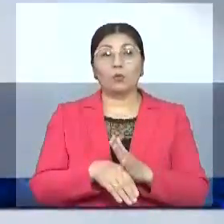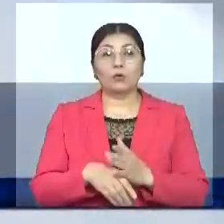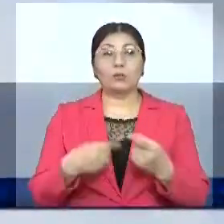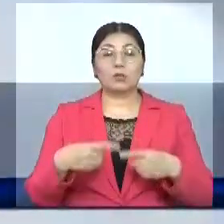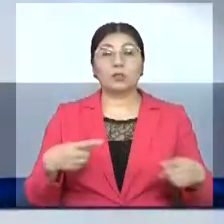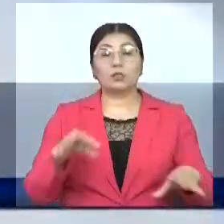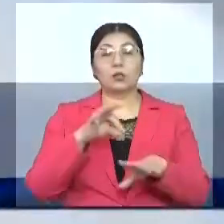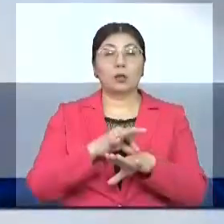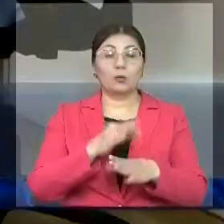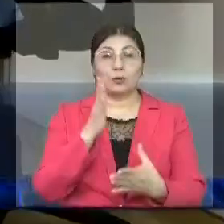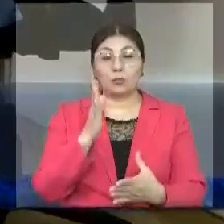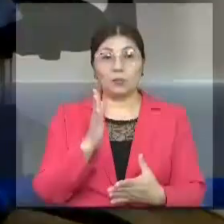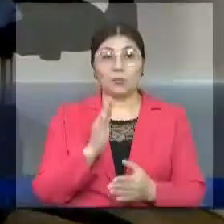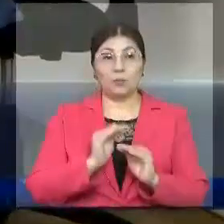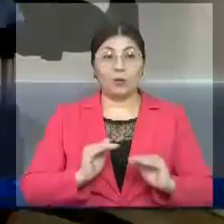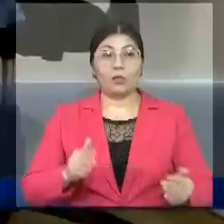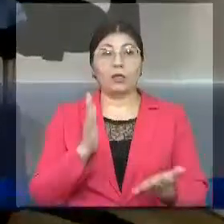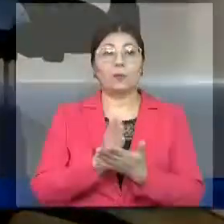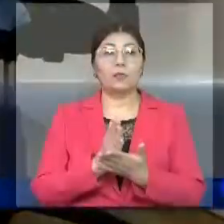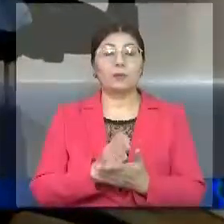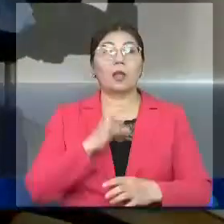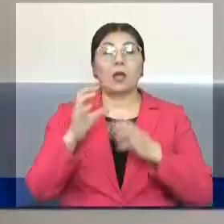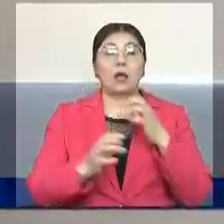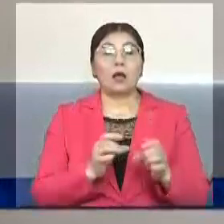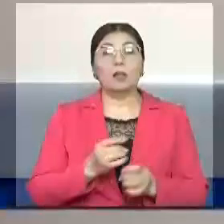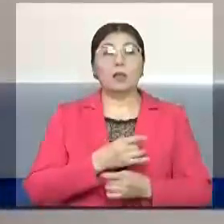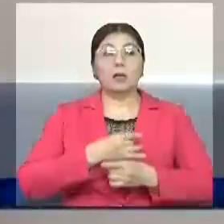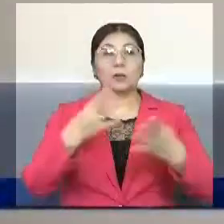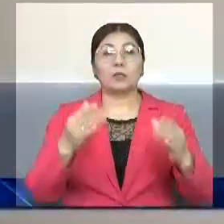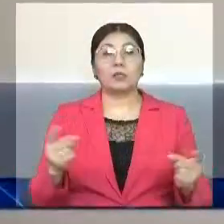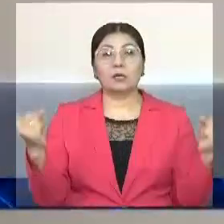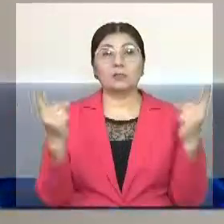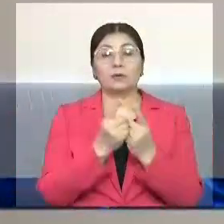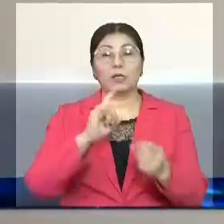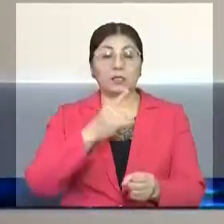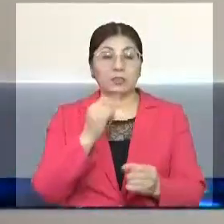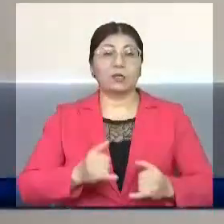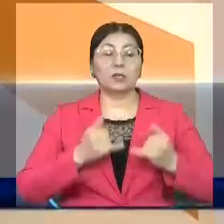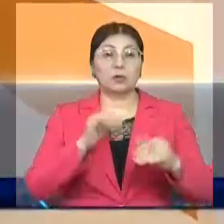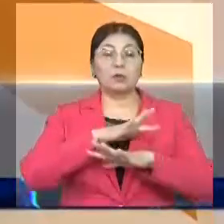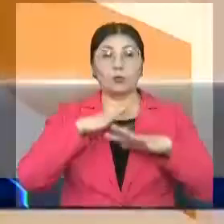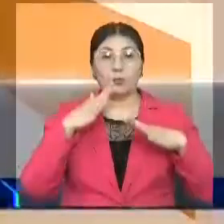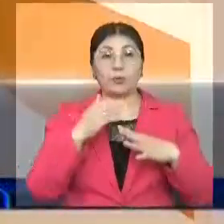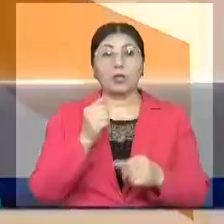түрлі диагноздармен балдар болады. Балалар ауруханасы халықаралық мерекеге орай кішкентай пациенттер үшін әлі бірнеше